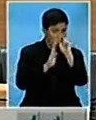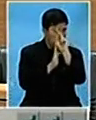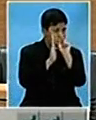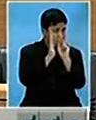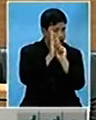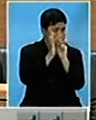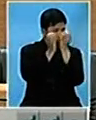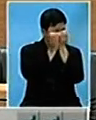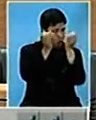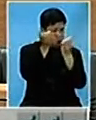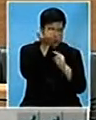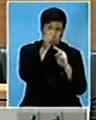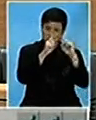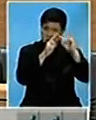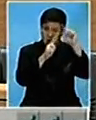งสุดของรัฐธรรมนูญ